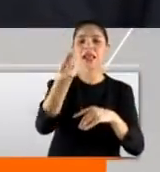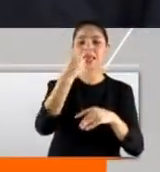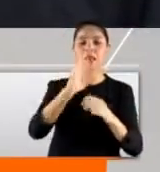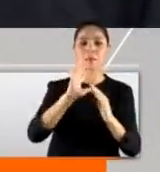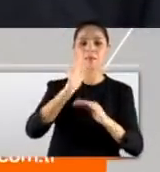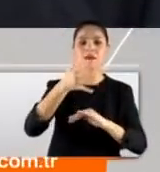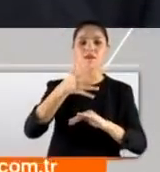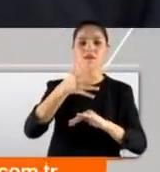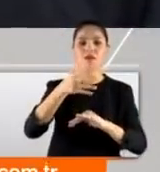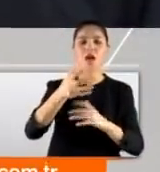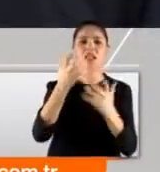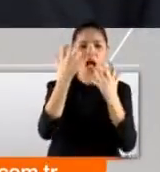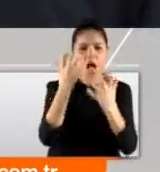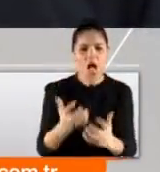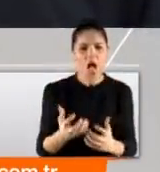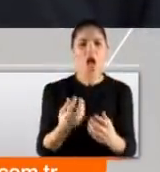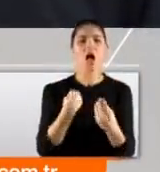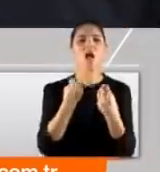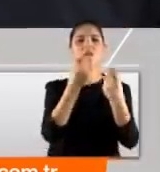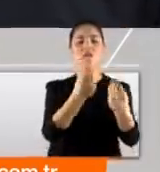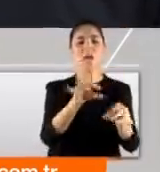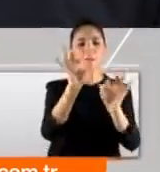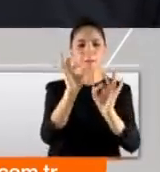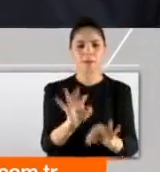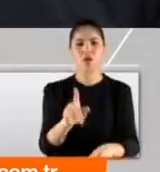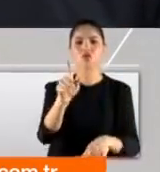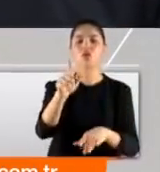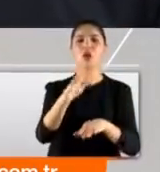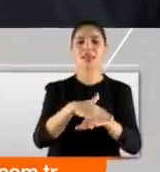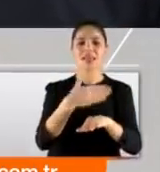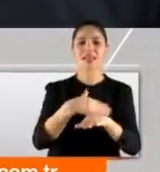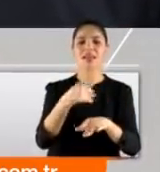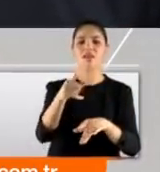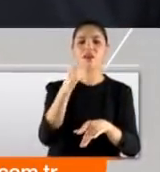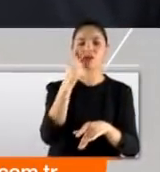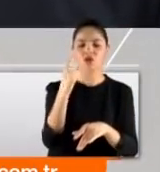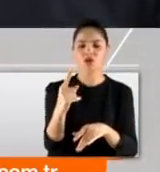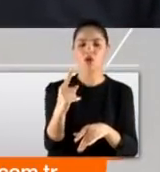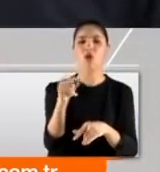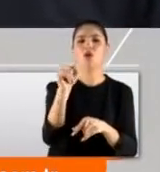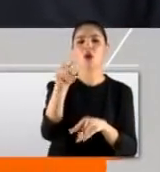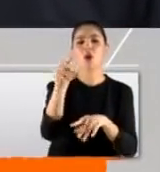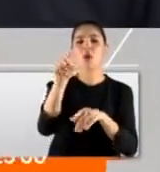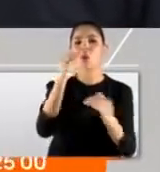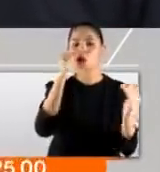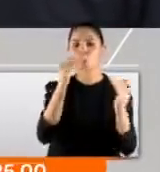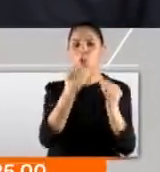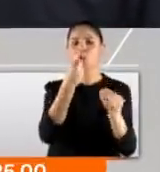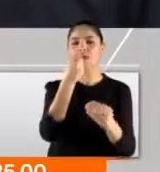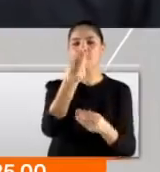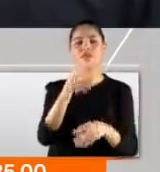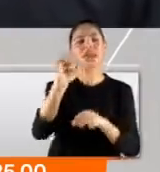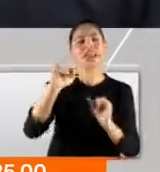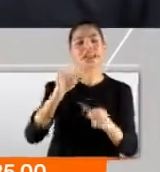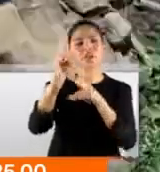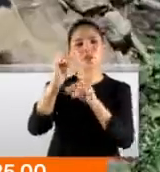yemlerden yoğun bir şekilde vermeye başladık. Yavaşlayan bu metabolizmal faaliyetlerini uygun besinler vererek kış uykusu